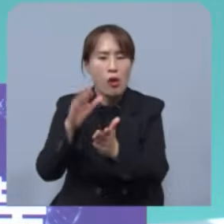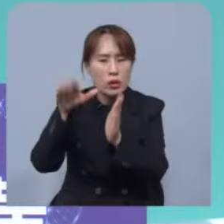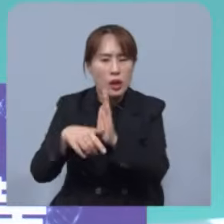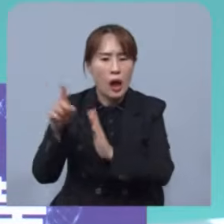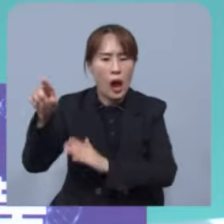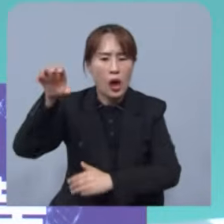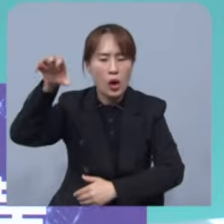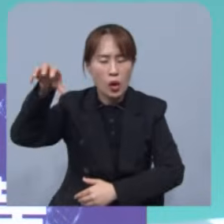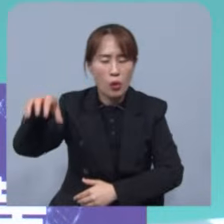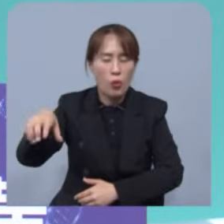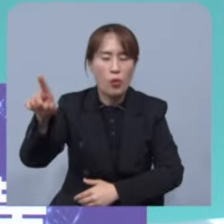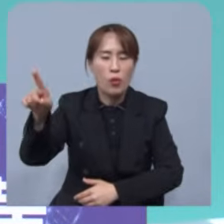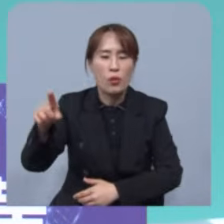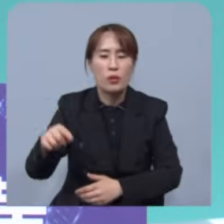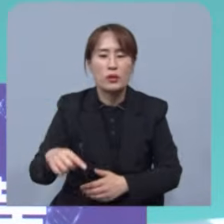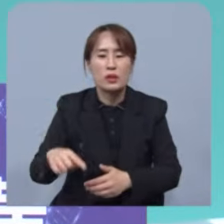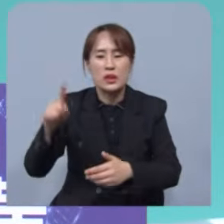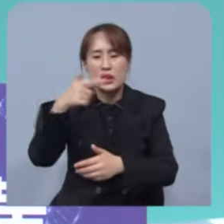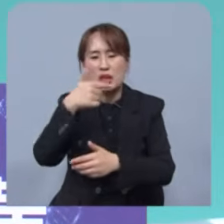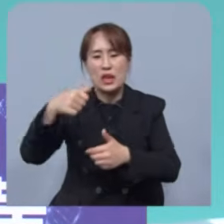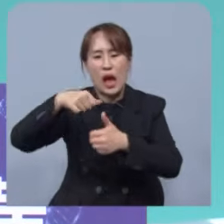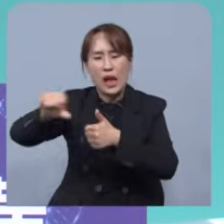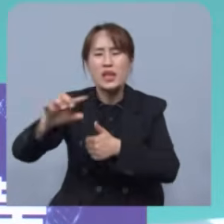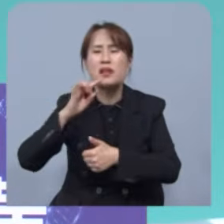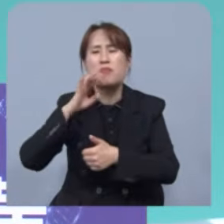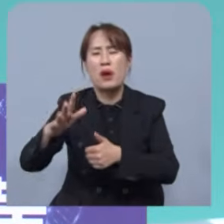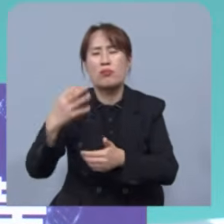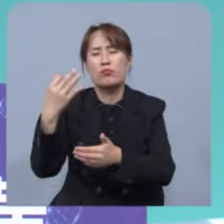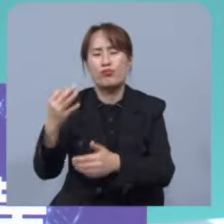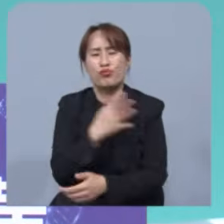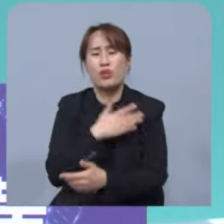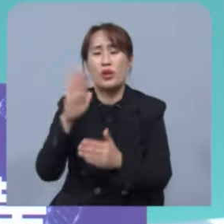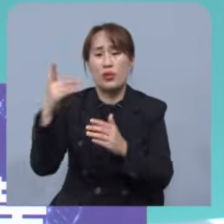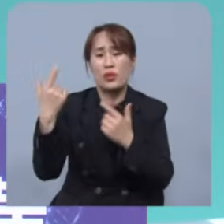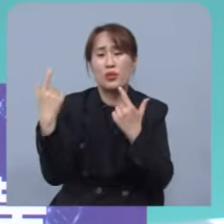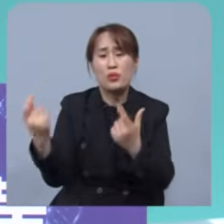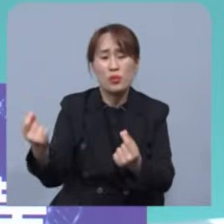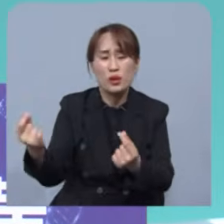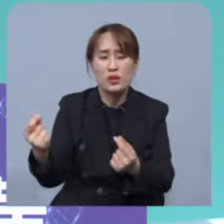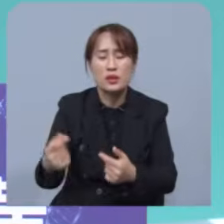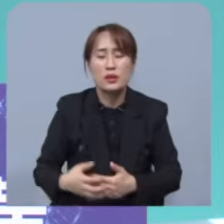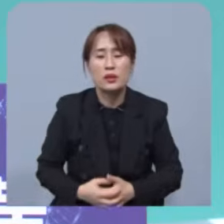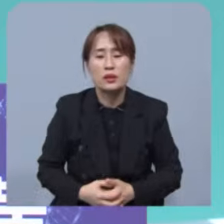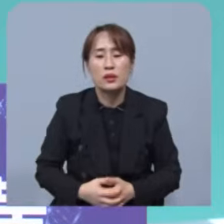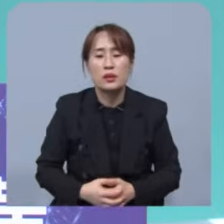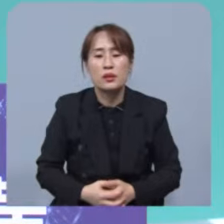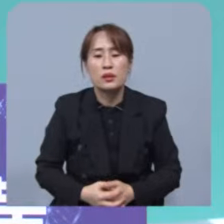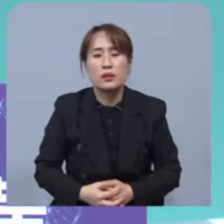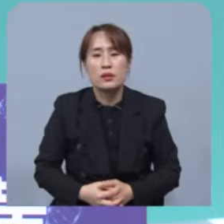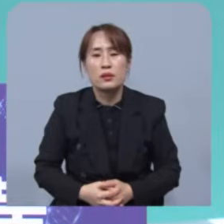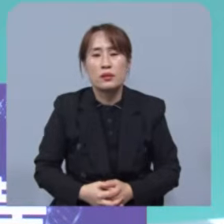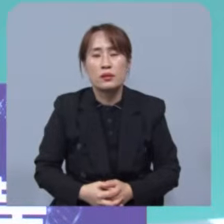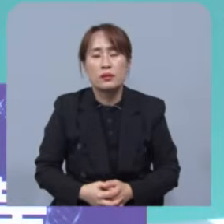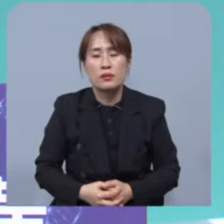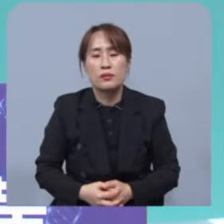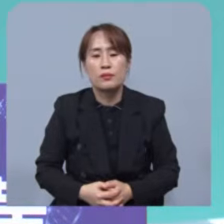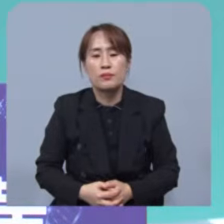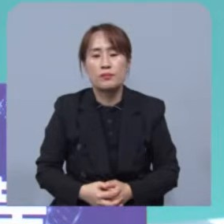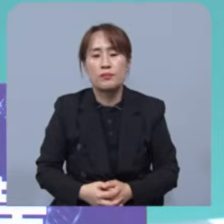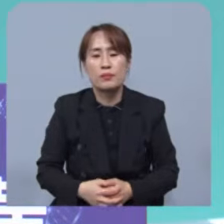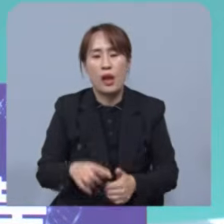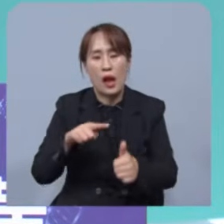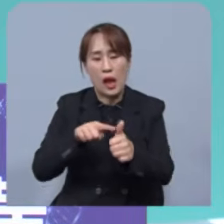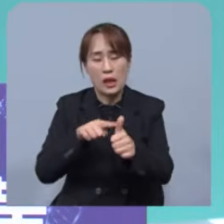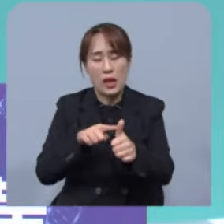한 집안에 큰 아들만 집중해가지고 막 다른 식구들 막 소위 그 옛날 말로 식모하고